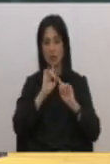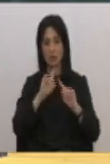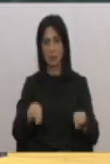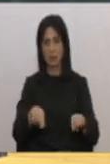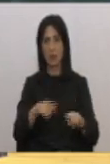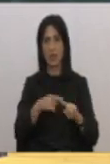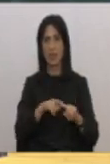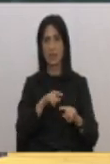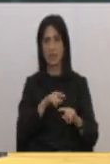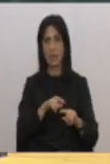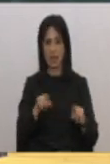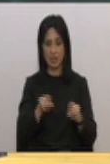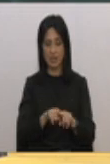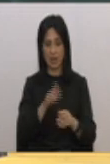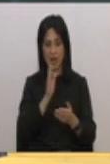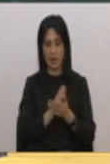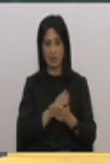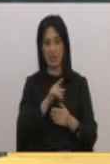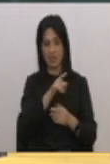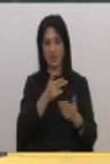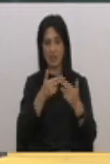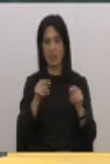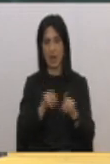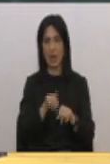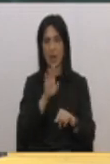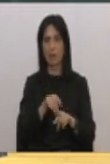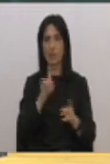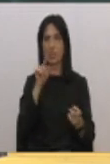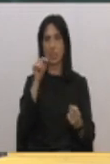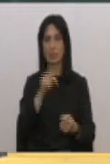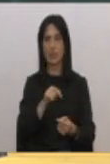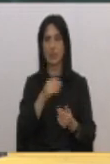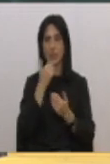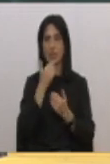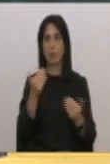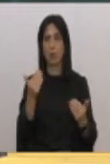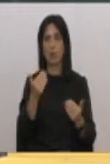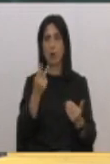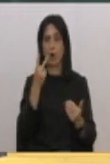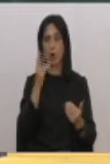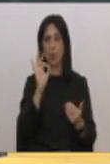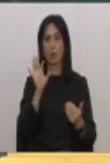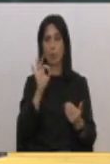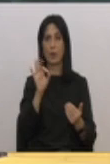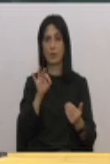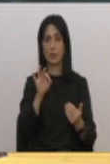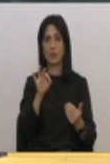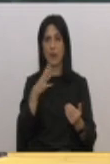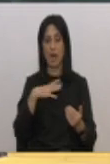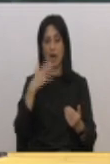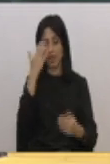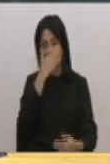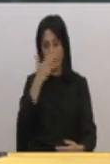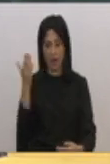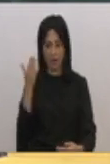და ეს ასე არის, ამას თქვენ წაღიარებთ და შესაბამისად საბოლოოდ 2 ოქტომბერს ქართველი